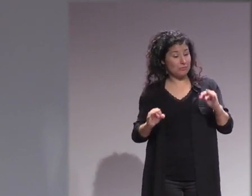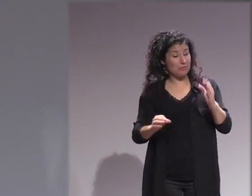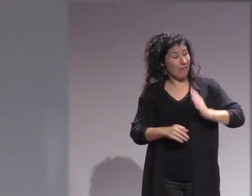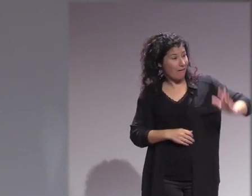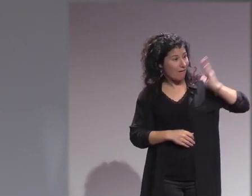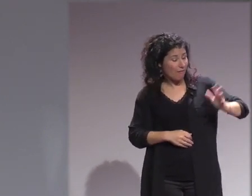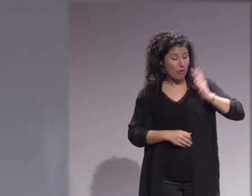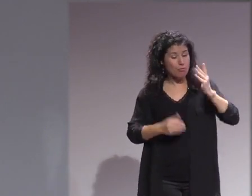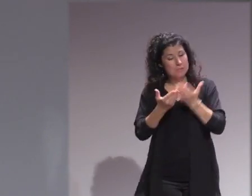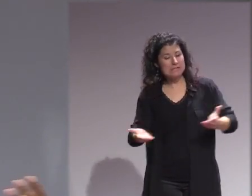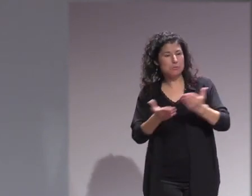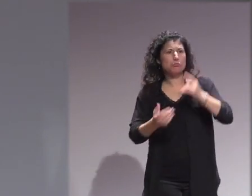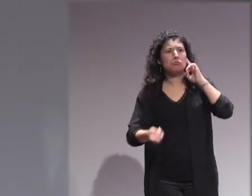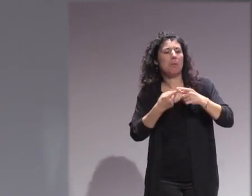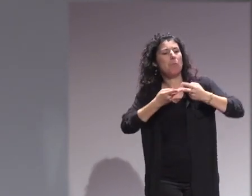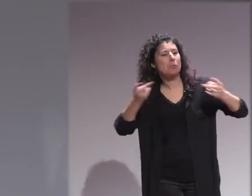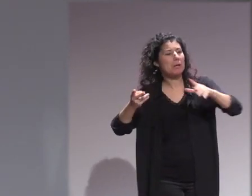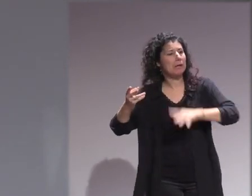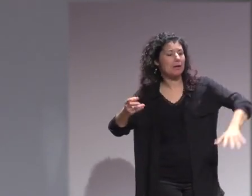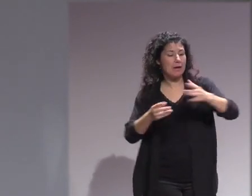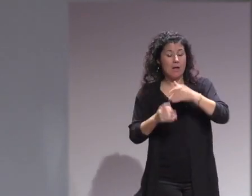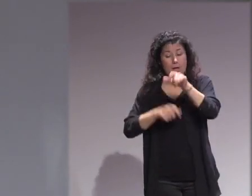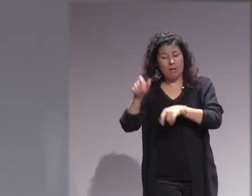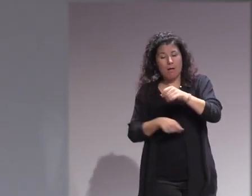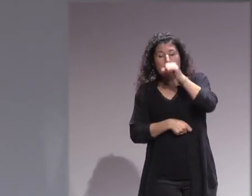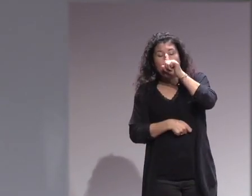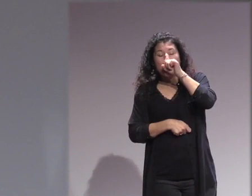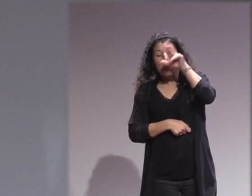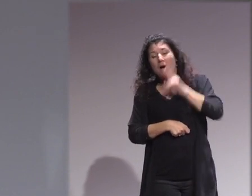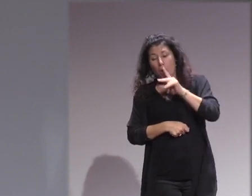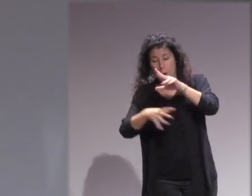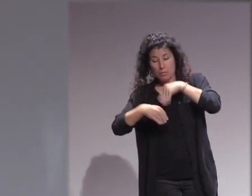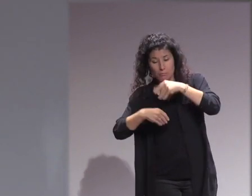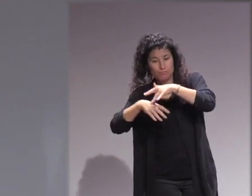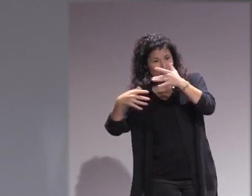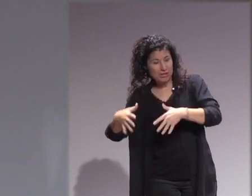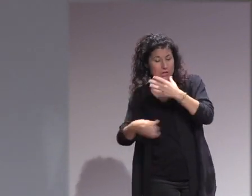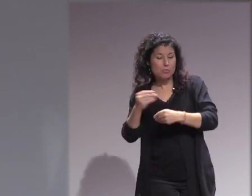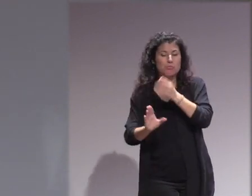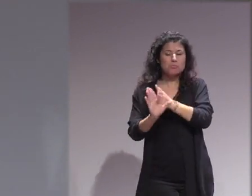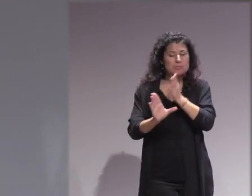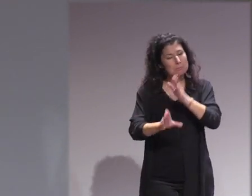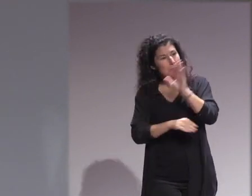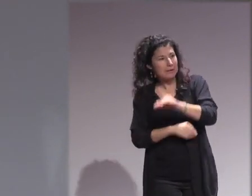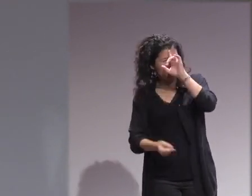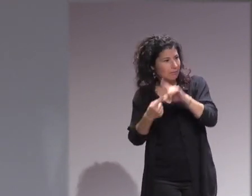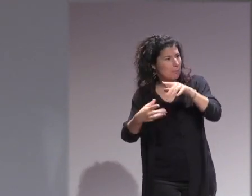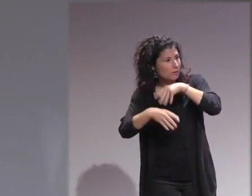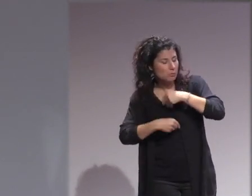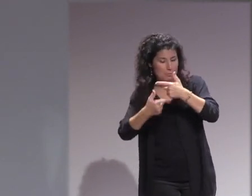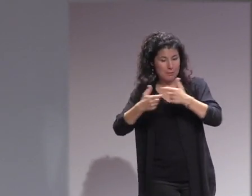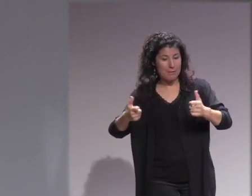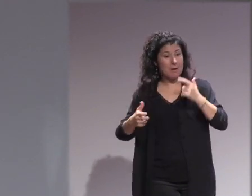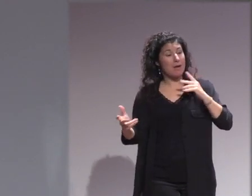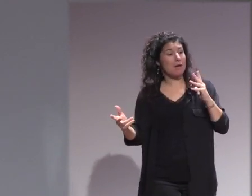tenu par les parents adoptants, par des gens qui travaillent dans les agences d'adoption, par les psychologues, les psys spécialistes de l'adoption. Mais